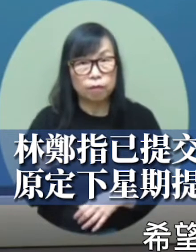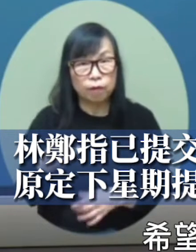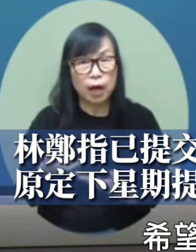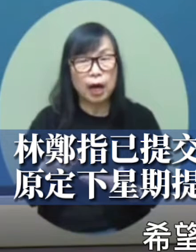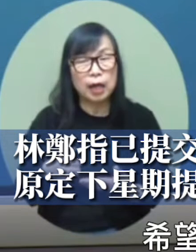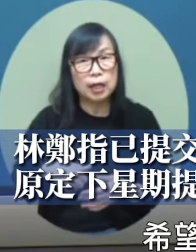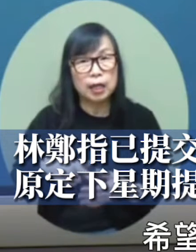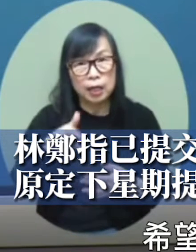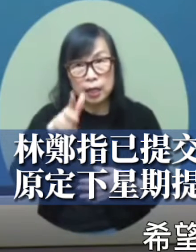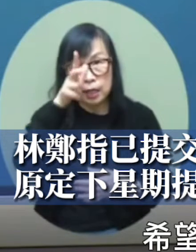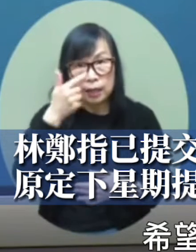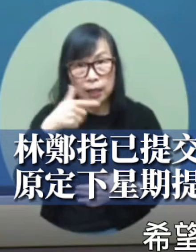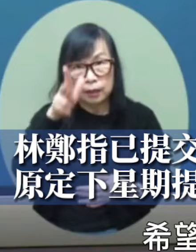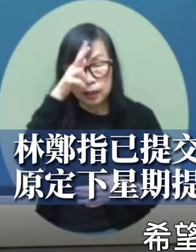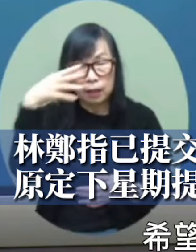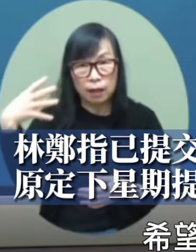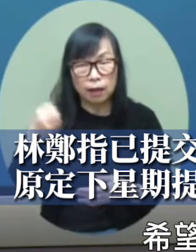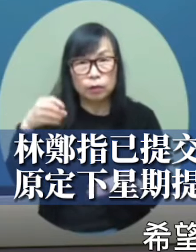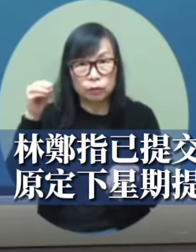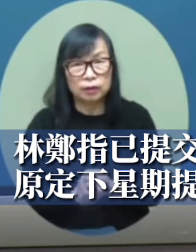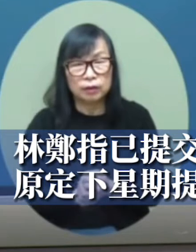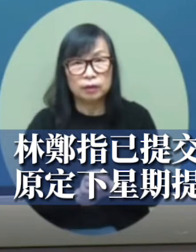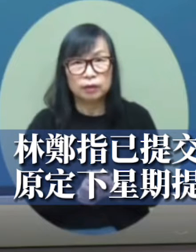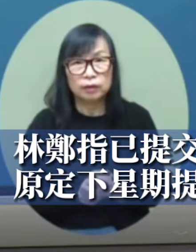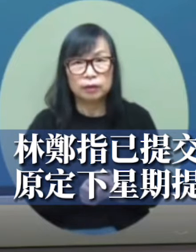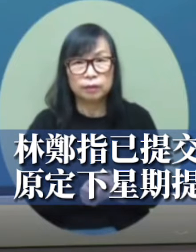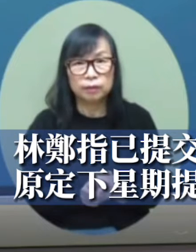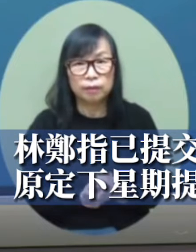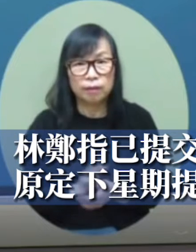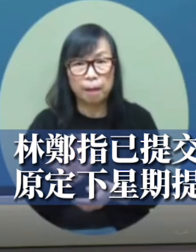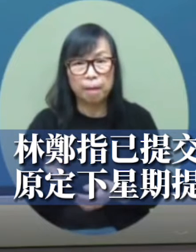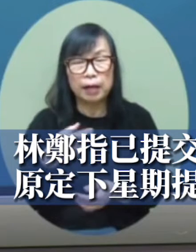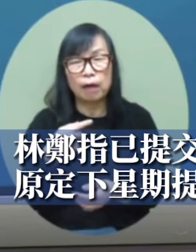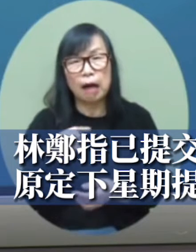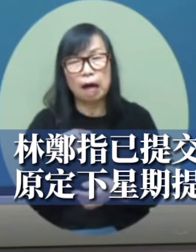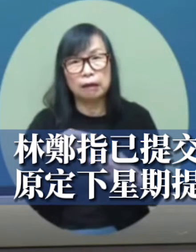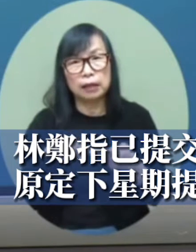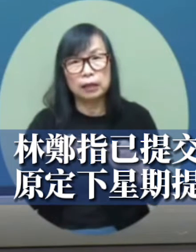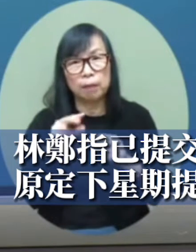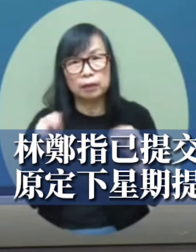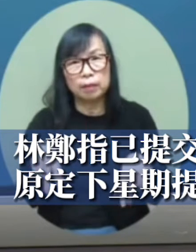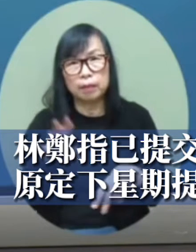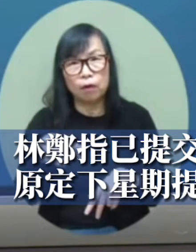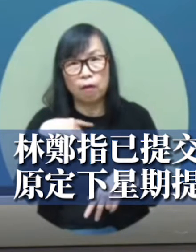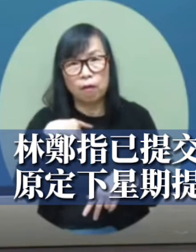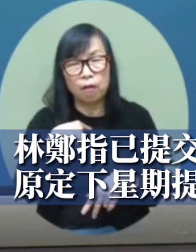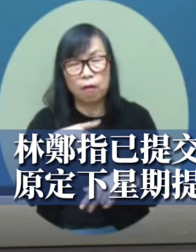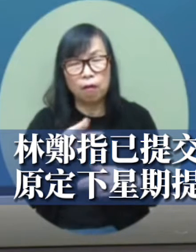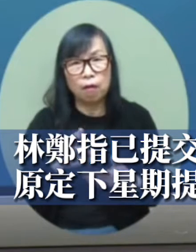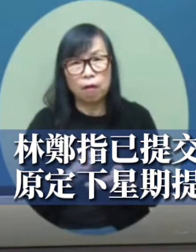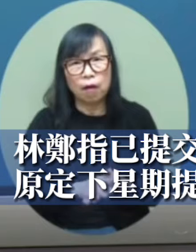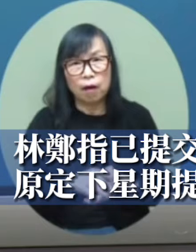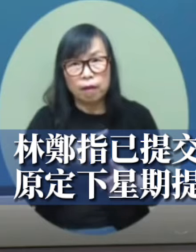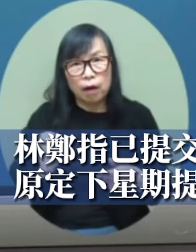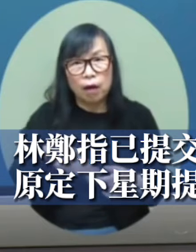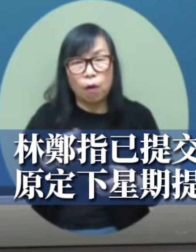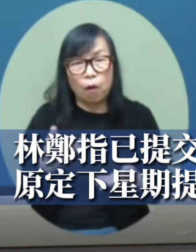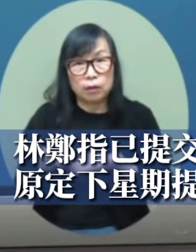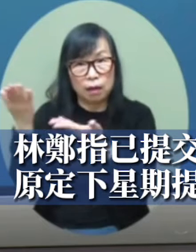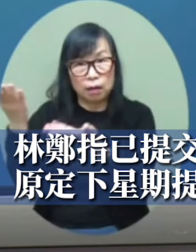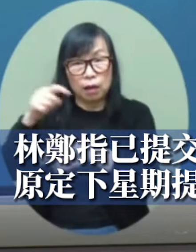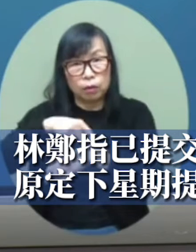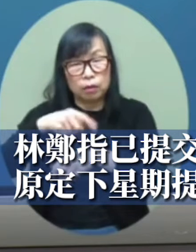長官嗰個嘅確實嘅睇法啦。就唔係喺我控制範圍以內，但係我已經提交咗一個具體嘅